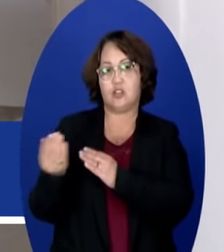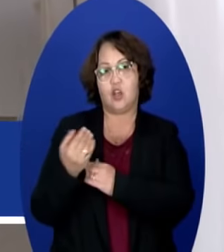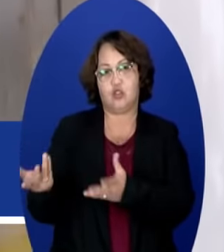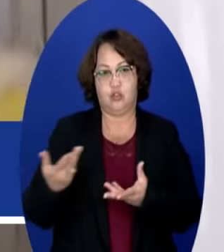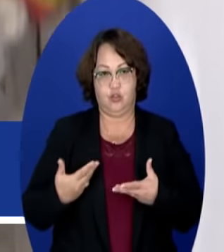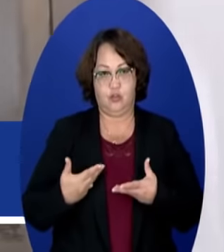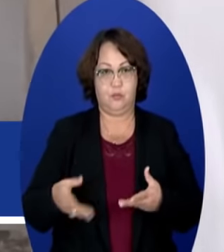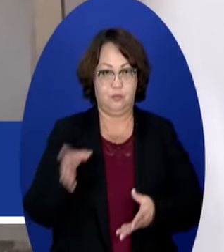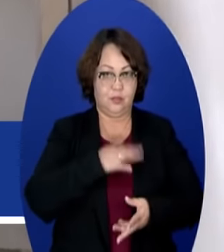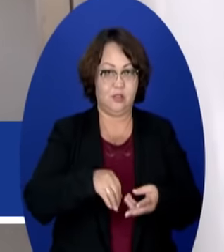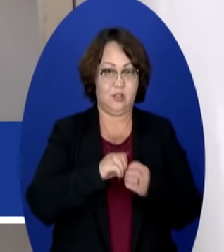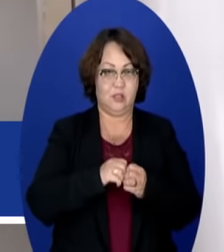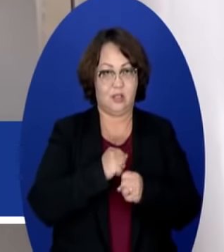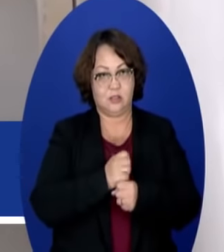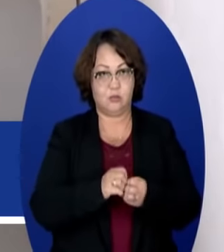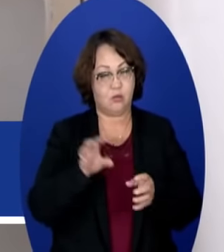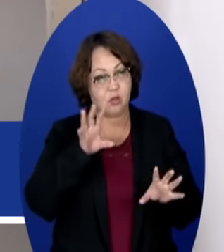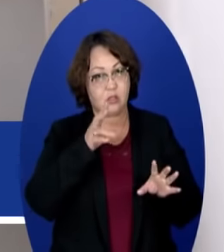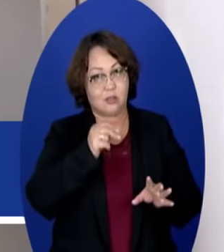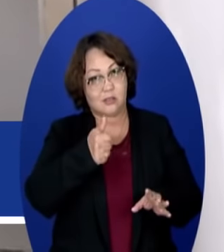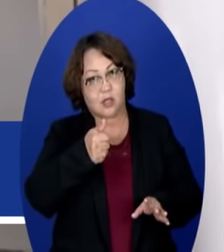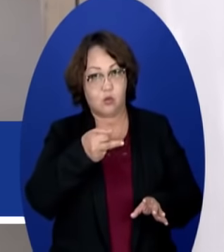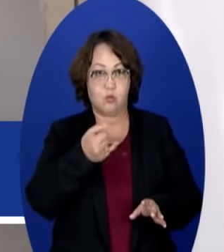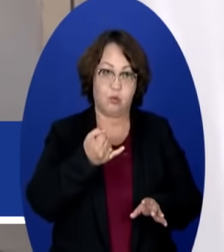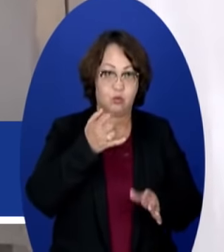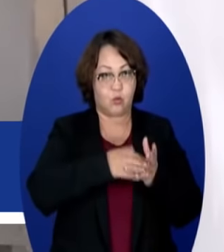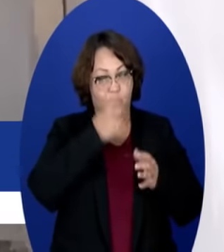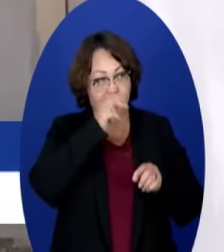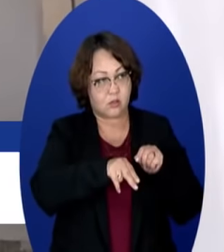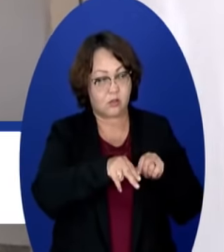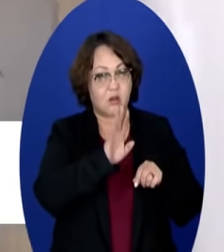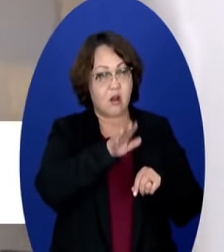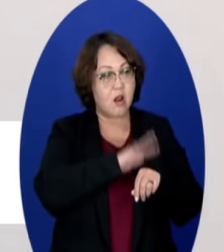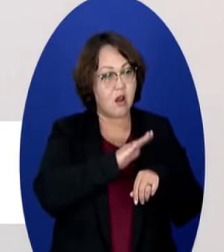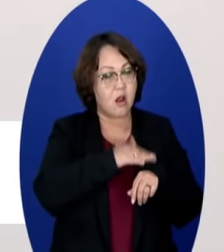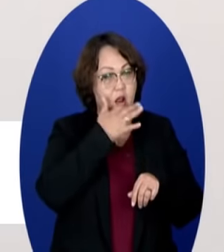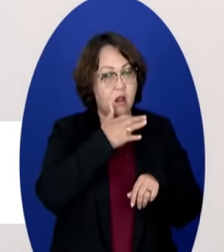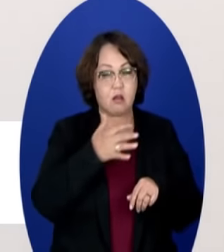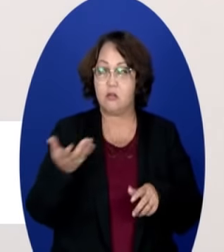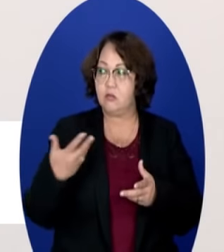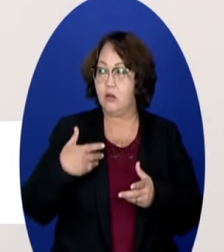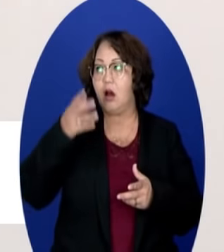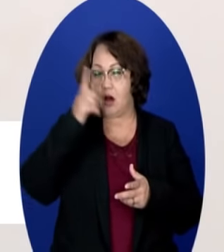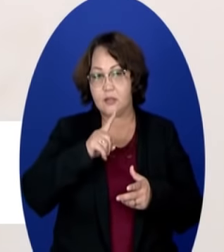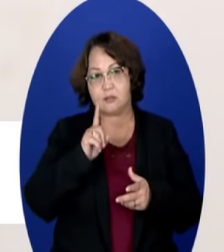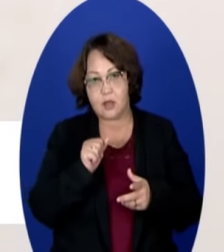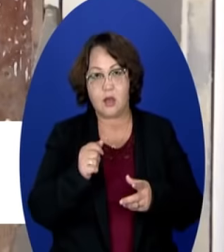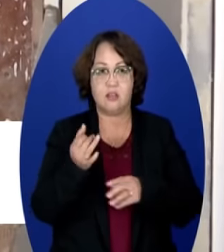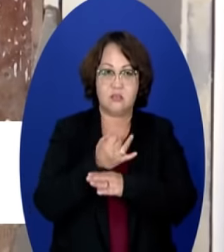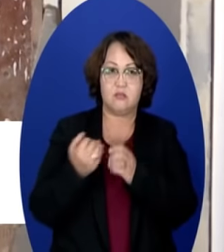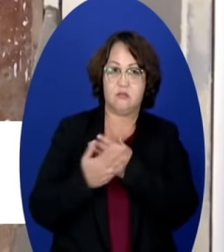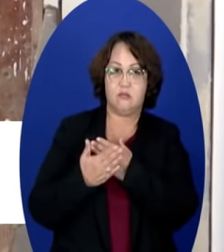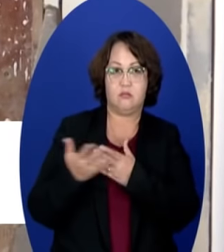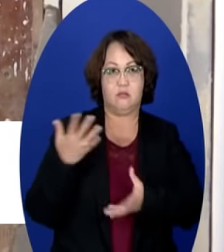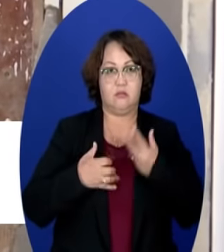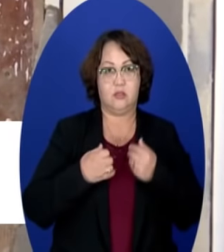Бидний хийж гүйдтгсэн ажлыг гүйдт хийсэн байноу, дутуу хийсэн байноу гэхэд инженерууд маань хинч тайлбарлаж заадаг. загнуулах